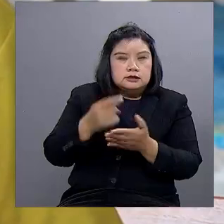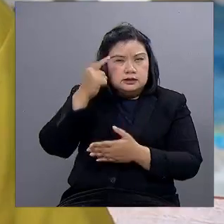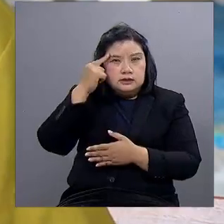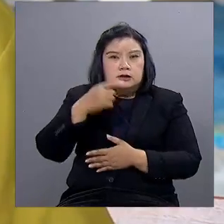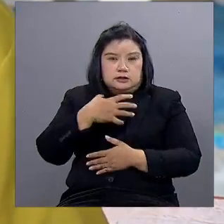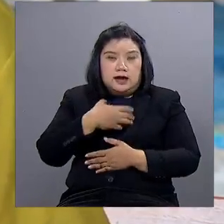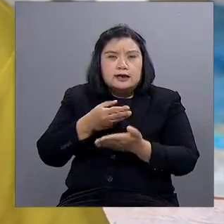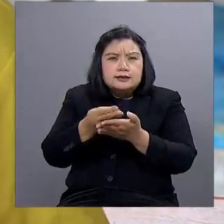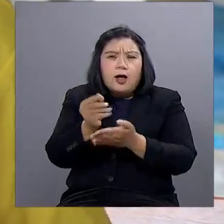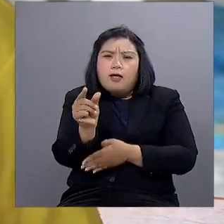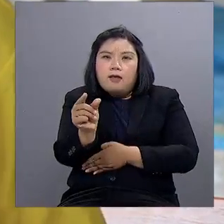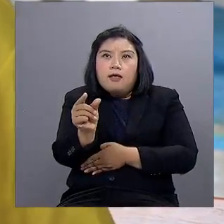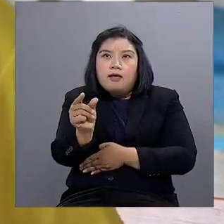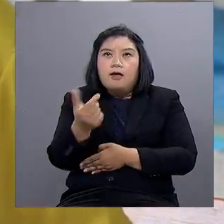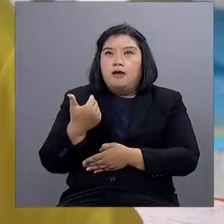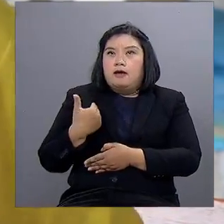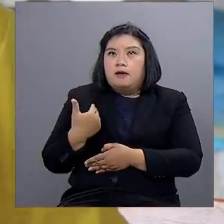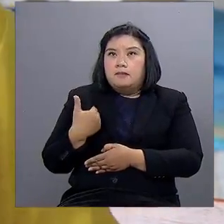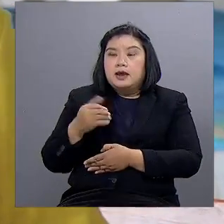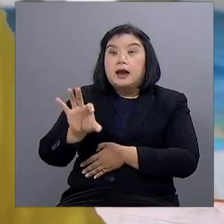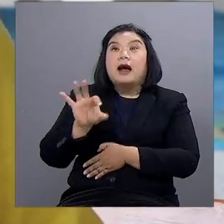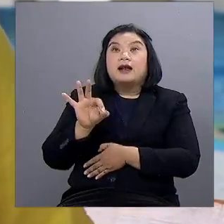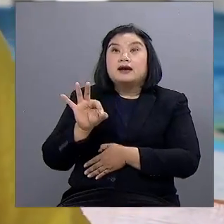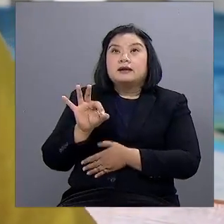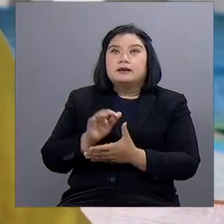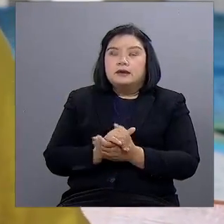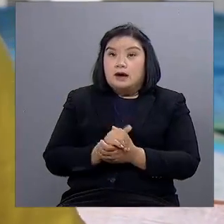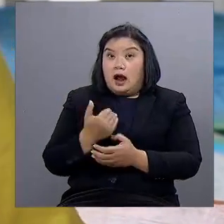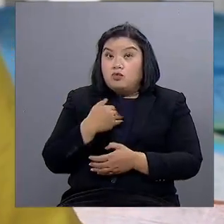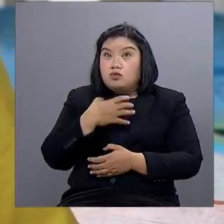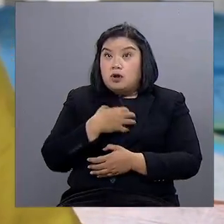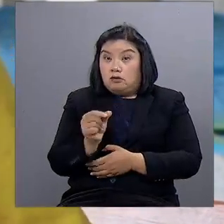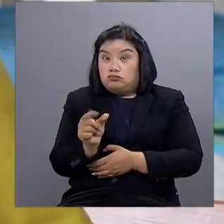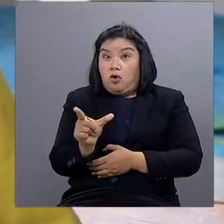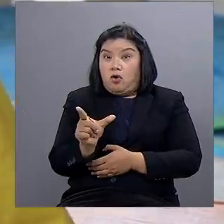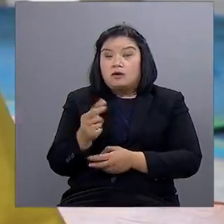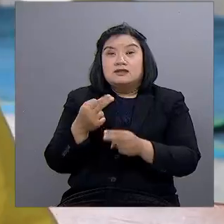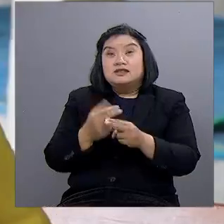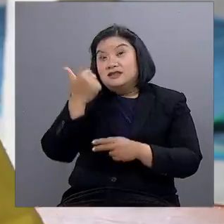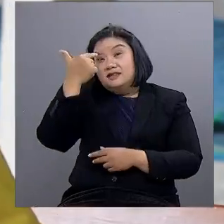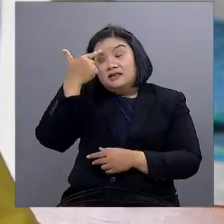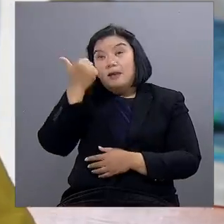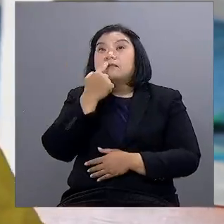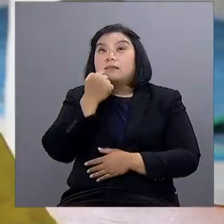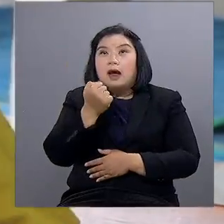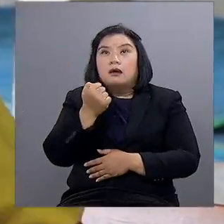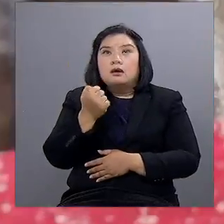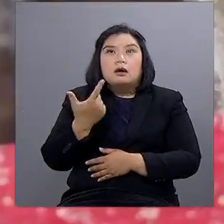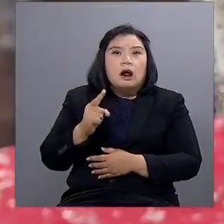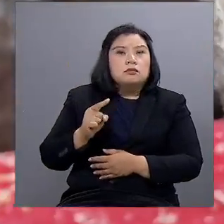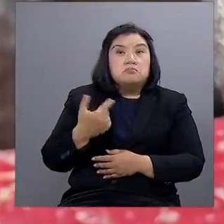ๆป้าใจก็จะมีให้เขาถ้าวันนี้จะมาซื้อแมลงตัวใหญ่คือทองดำทองแดงป้าใจก็มีให้เขาโดยที่เขาไม่ต้องไปห้าที่อื่นไกล